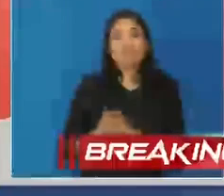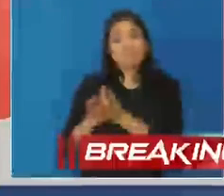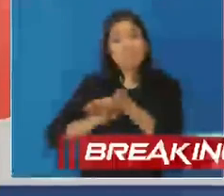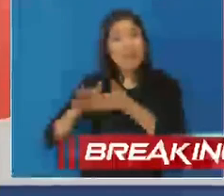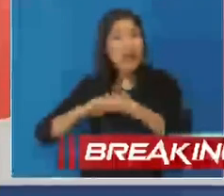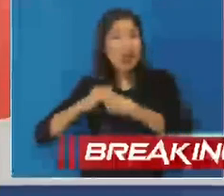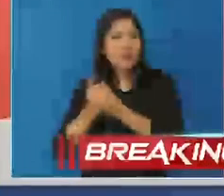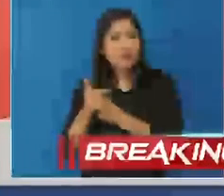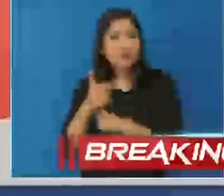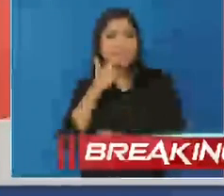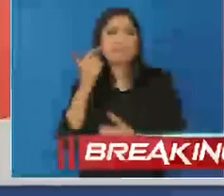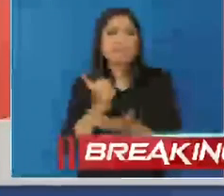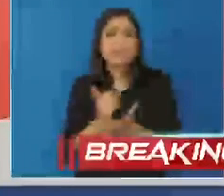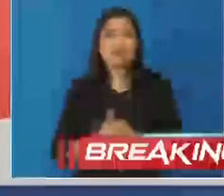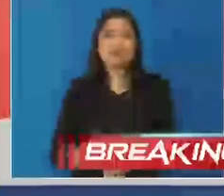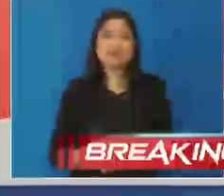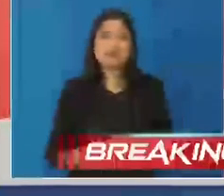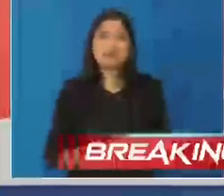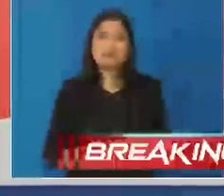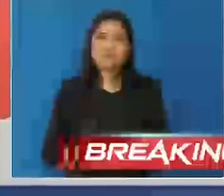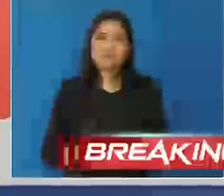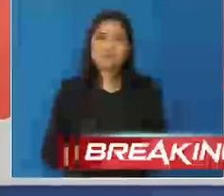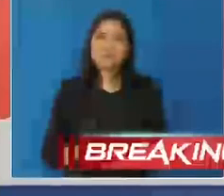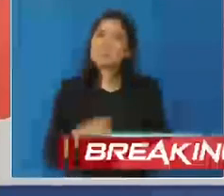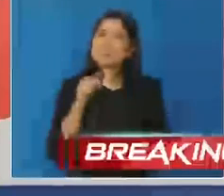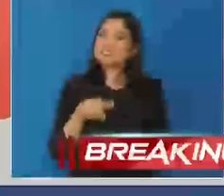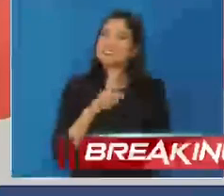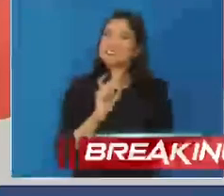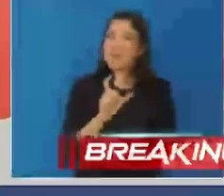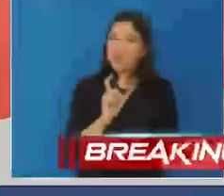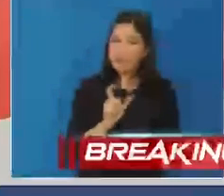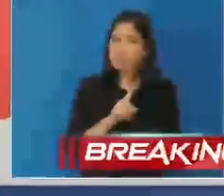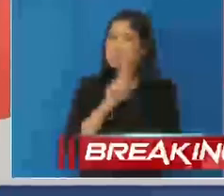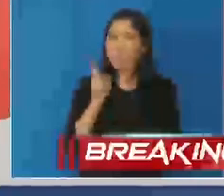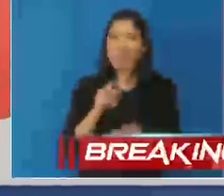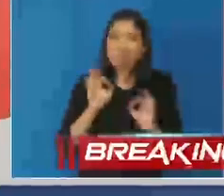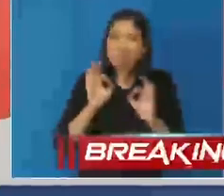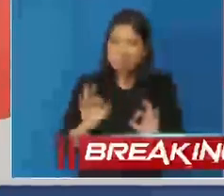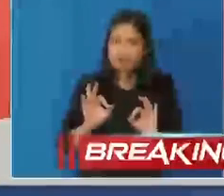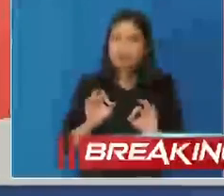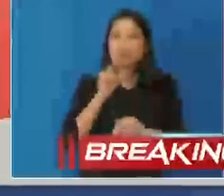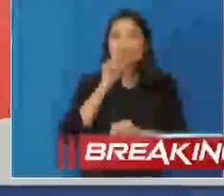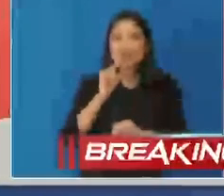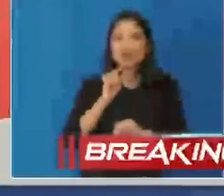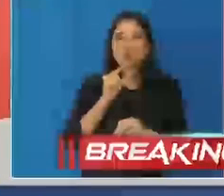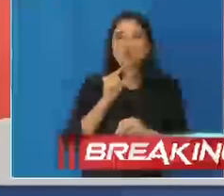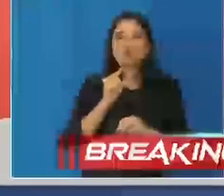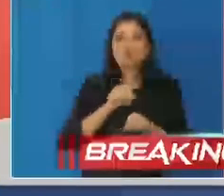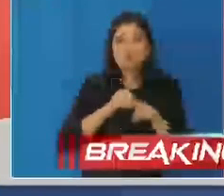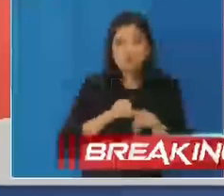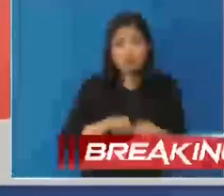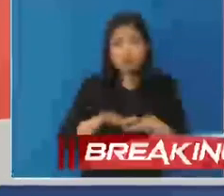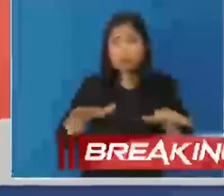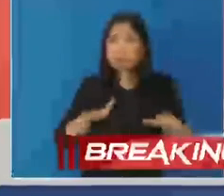Oleh karena itu saudara sekalian ini cara yang paling tepat untuk memutus rantai penularan